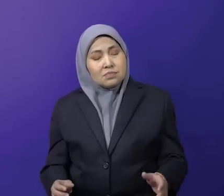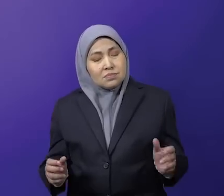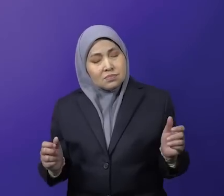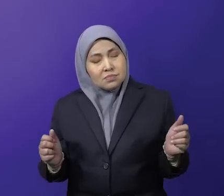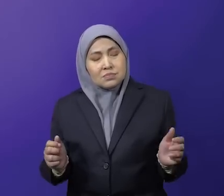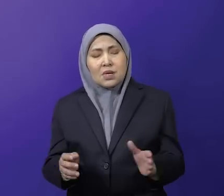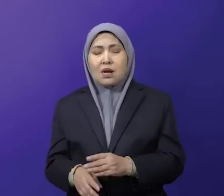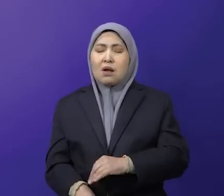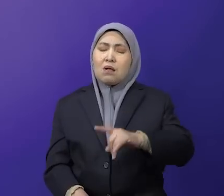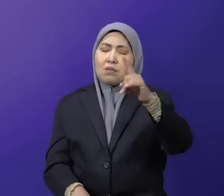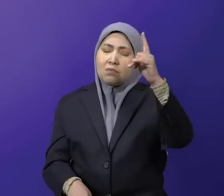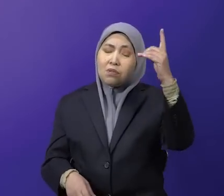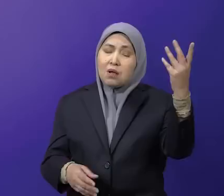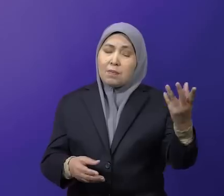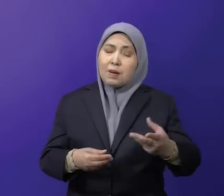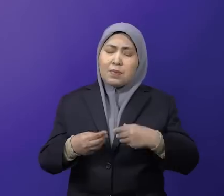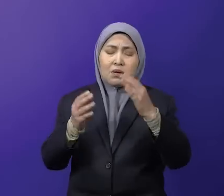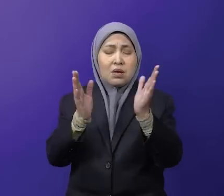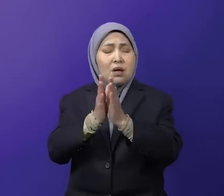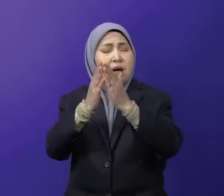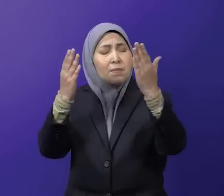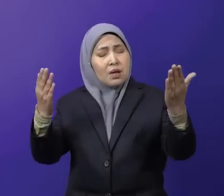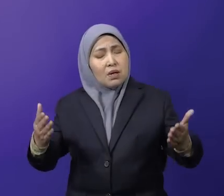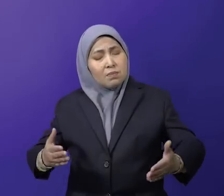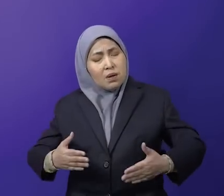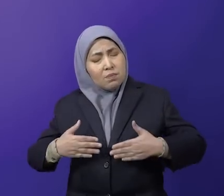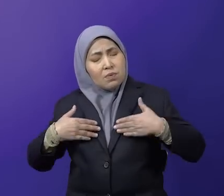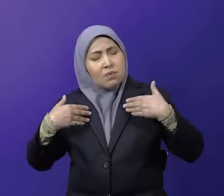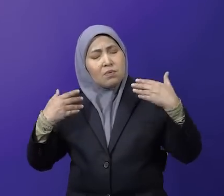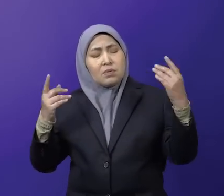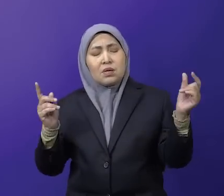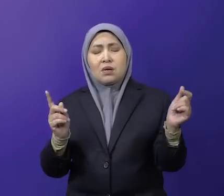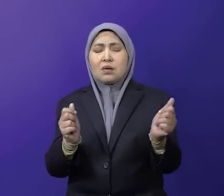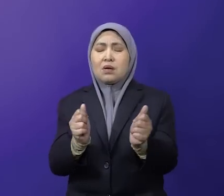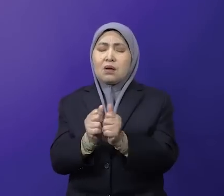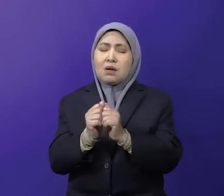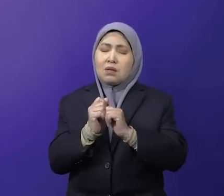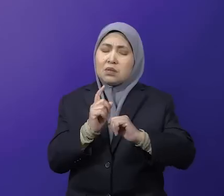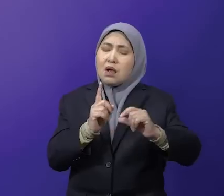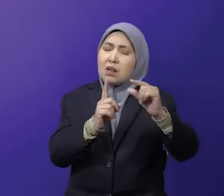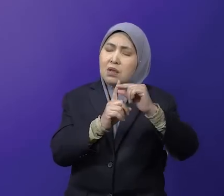إن الله يبشرك بكلمة